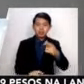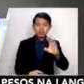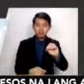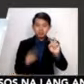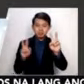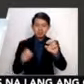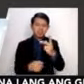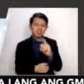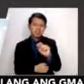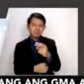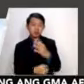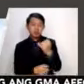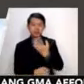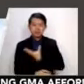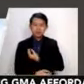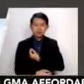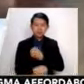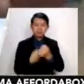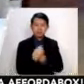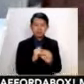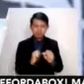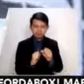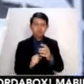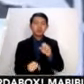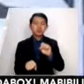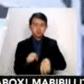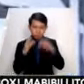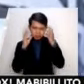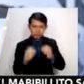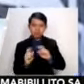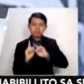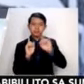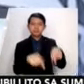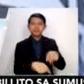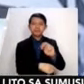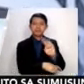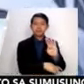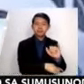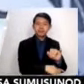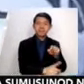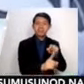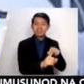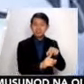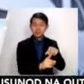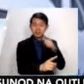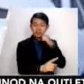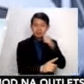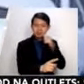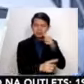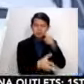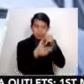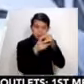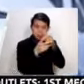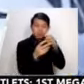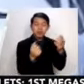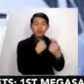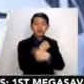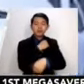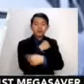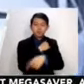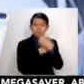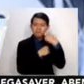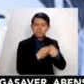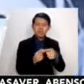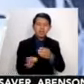nagpunta na sa NBI. Hinihinalang si alias Cat ang nakuhanan sa Zambales para Umano'y iligaw ang mga humahabol